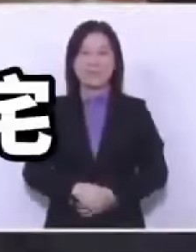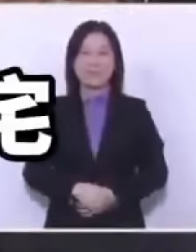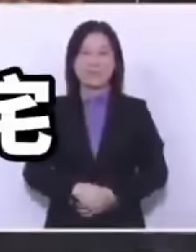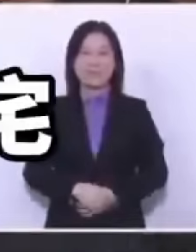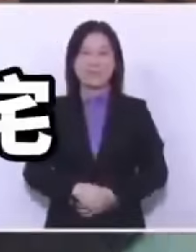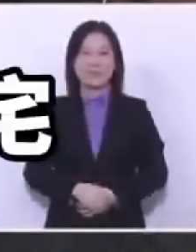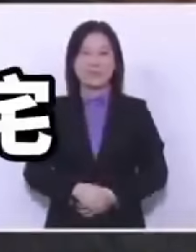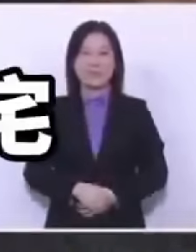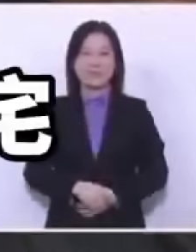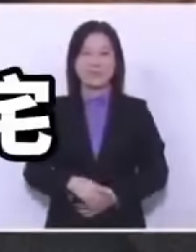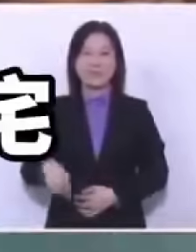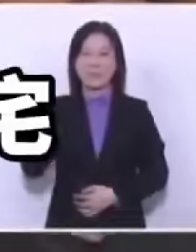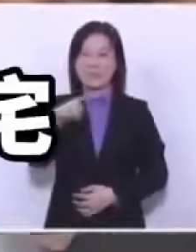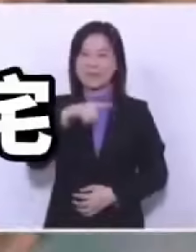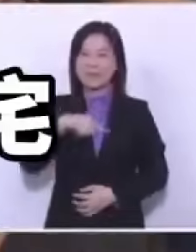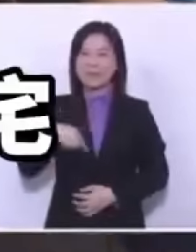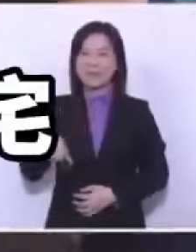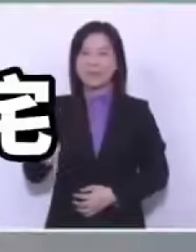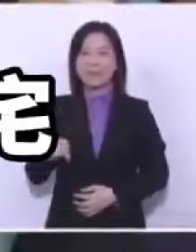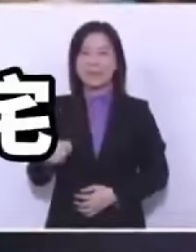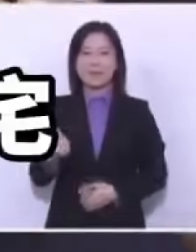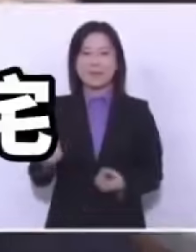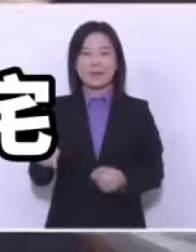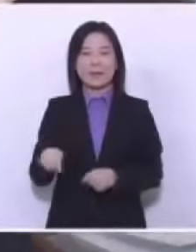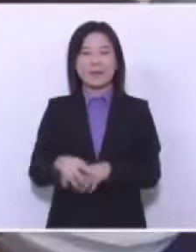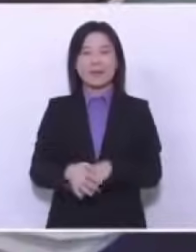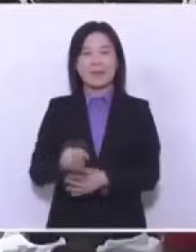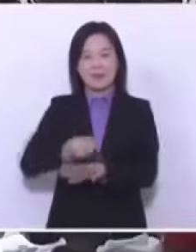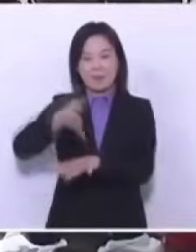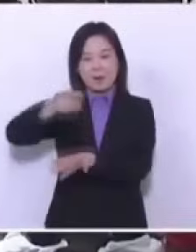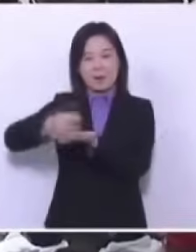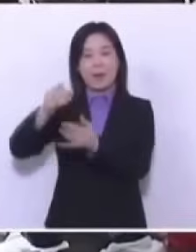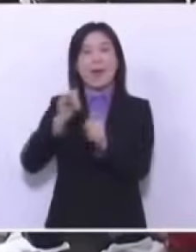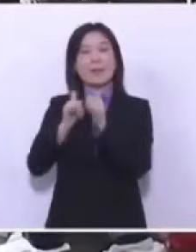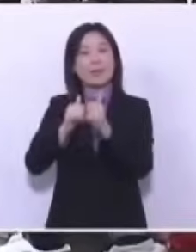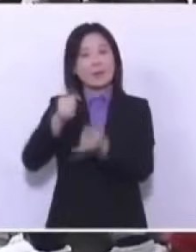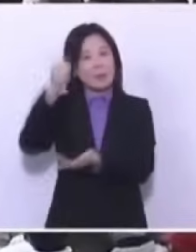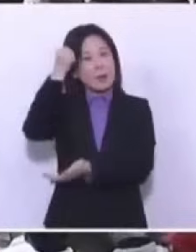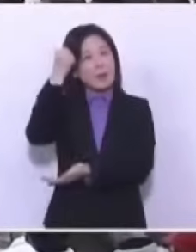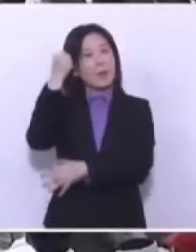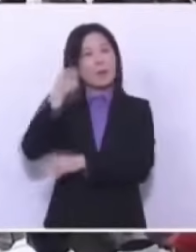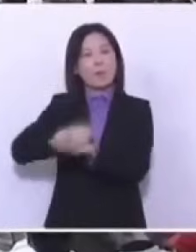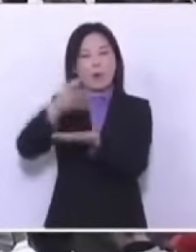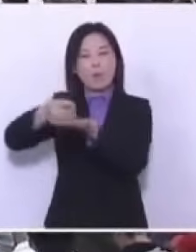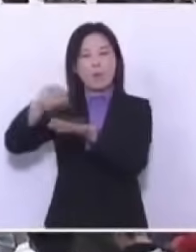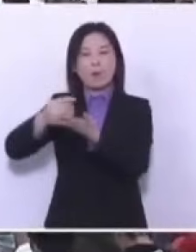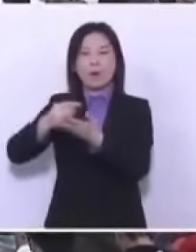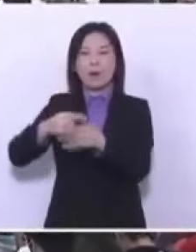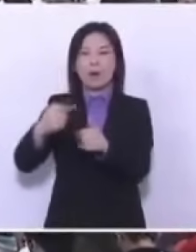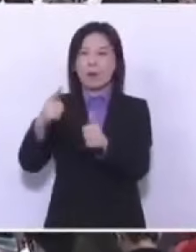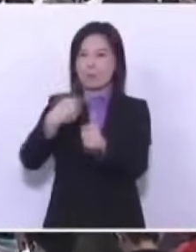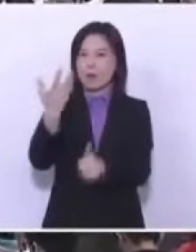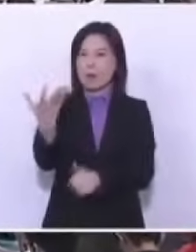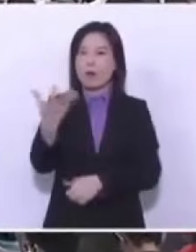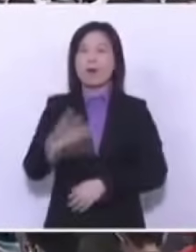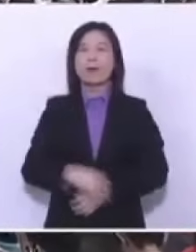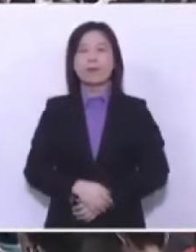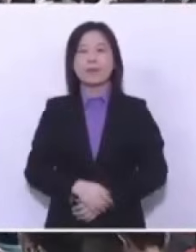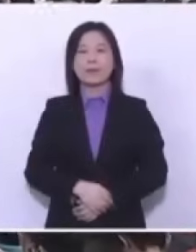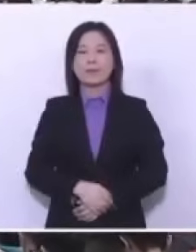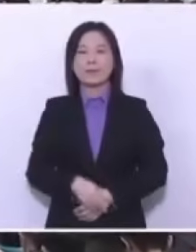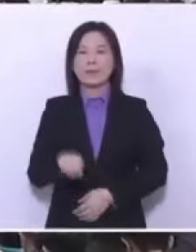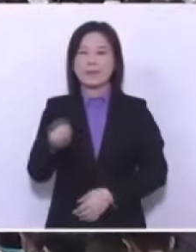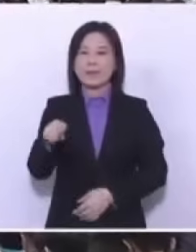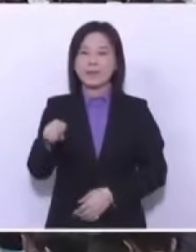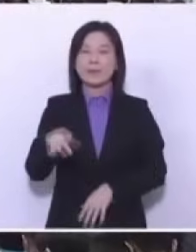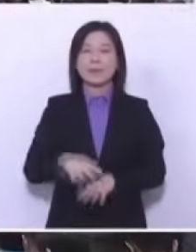我们盖的全台湾最多的社会住宅，我们执行西区门路计